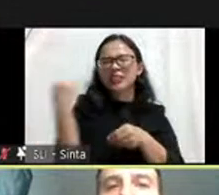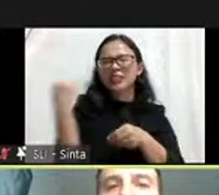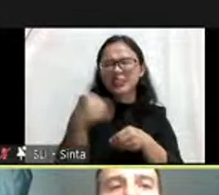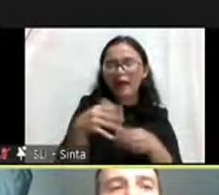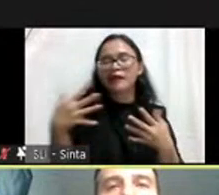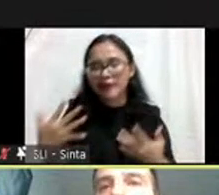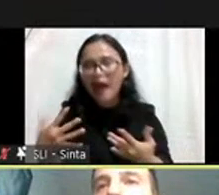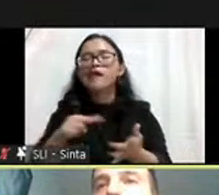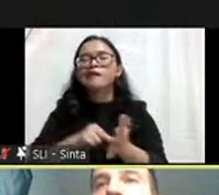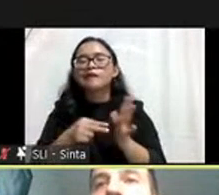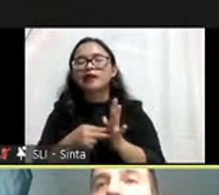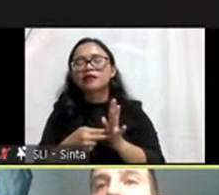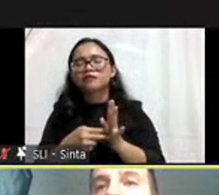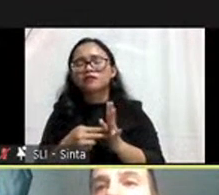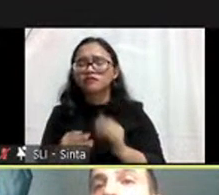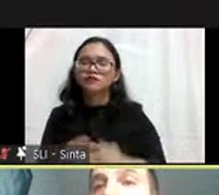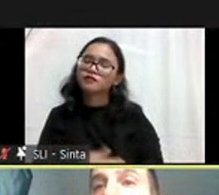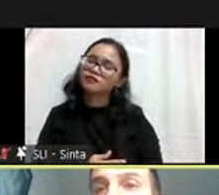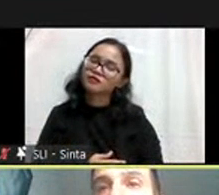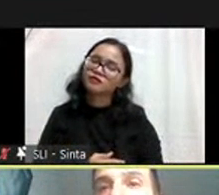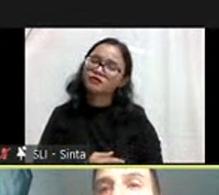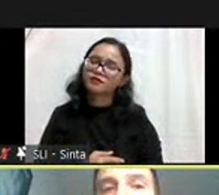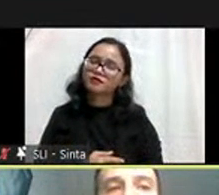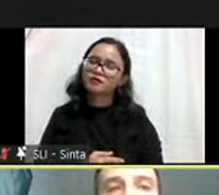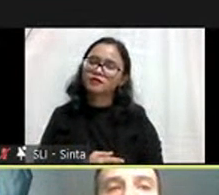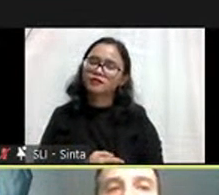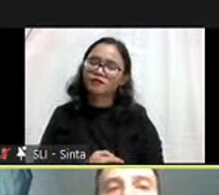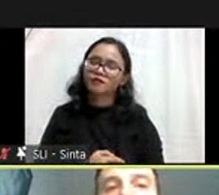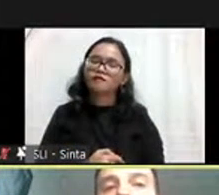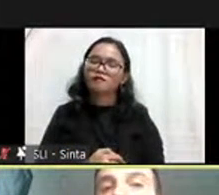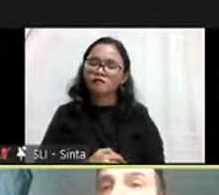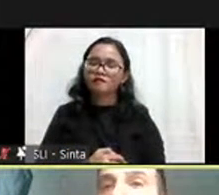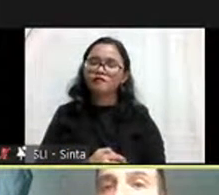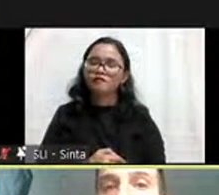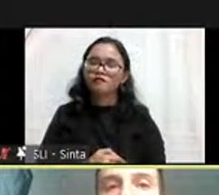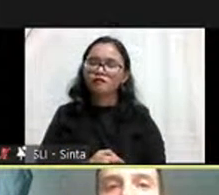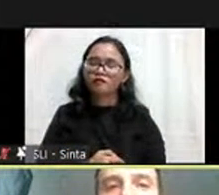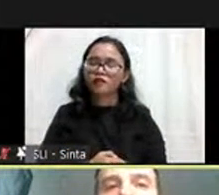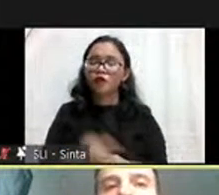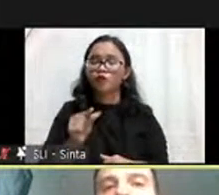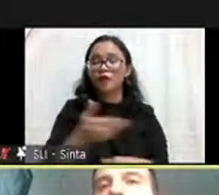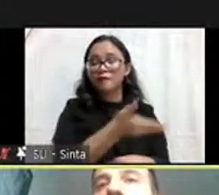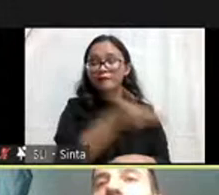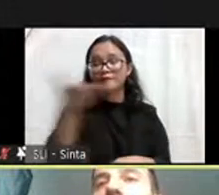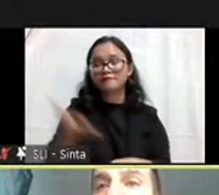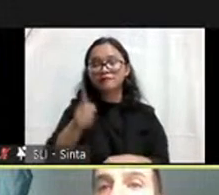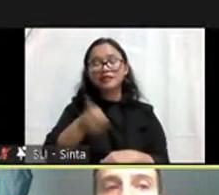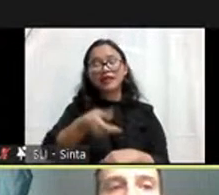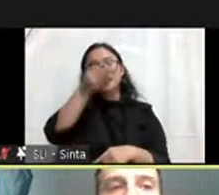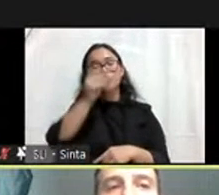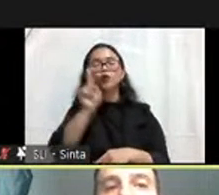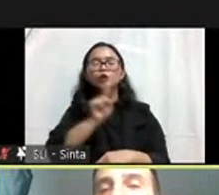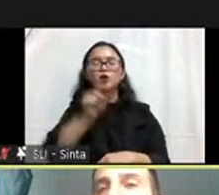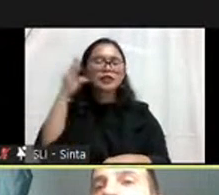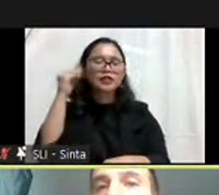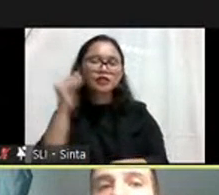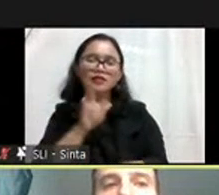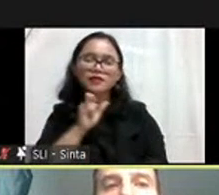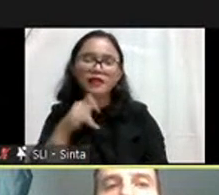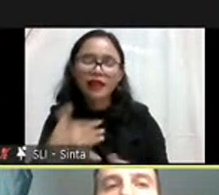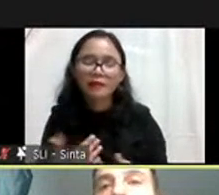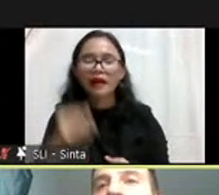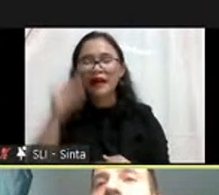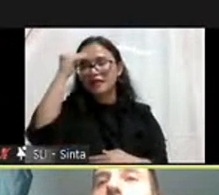e Run bisnis dan H manusia penting sekali karena ini masih dalam proses drafting memberikan peluang bagi kita untuk bisa melihat isu yang ada membuat rencana yang lebih